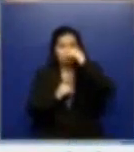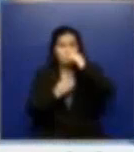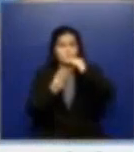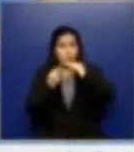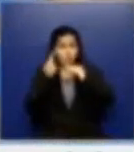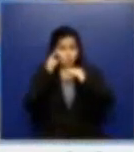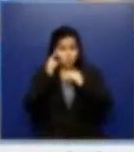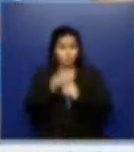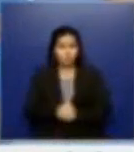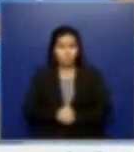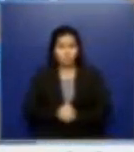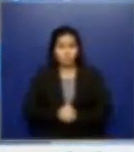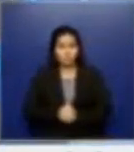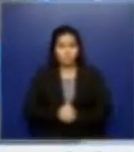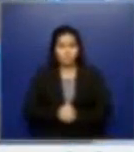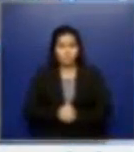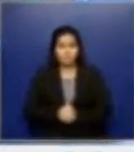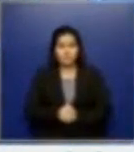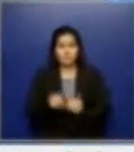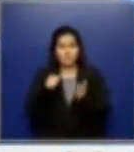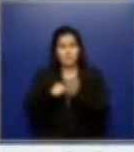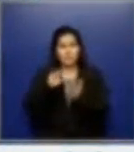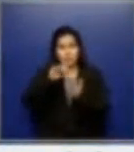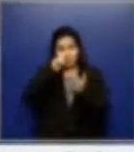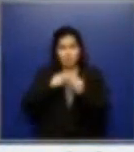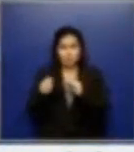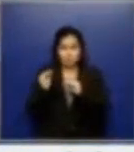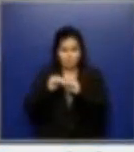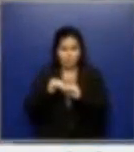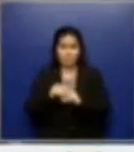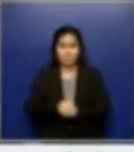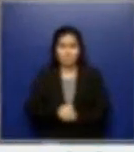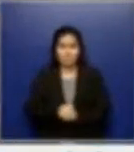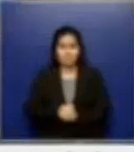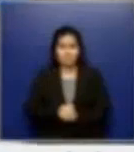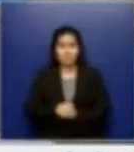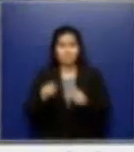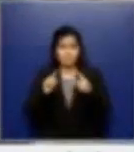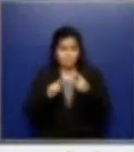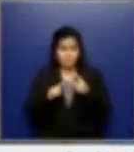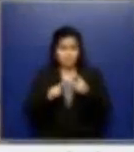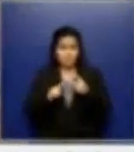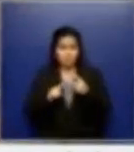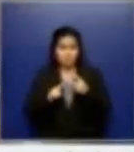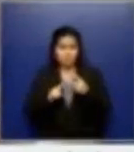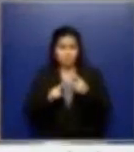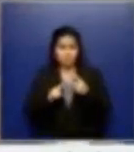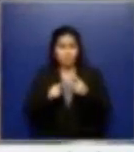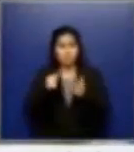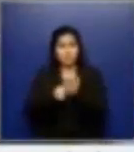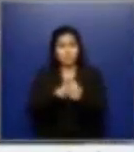จะเกิดต่อไปนี้นี่1หนี้สาธารณะเพิ่มตัว1อ ันที่สองที่จะเกิดก็คือหนี้